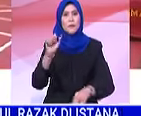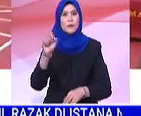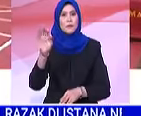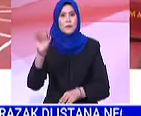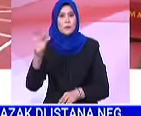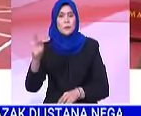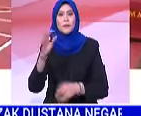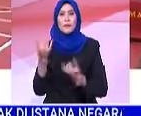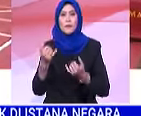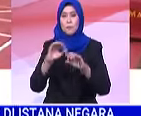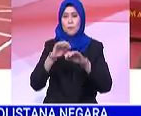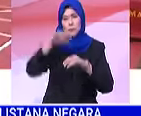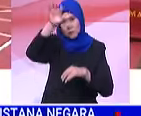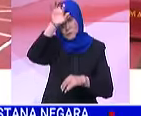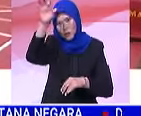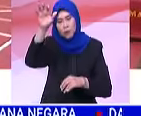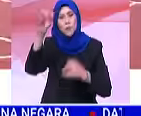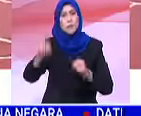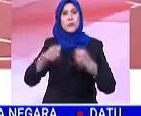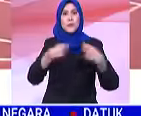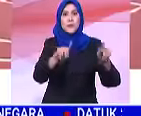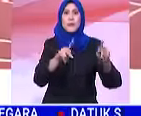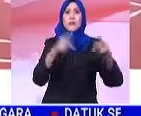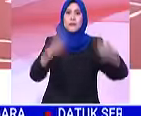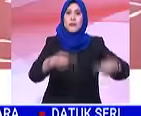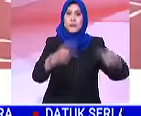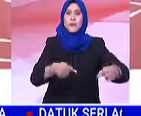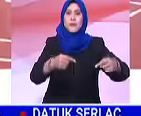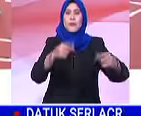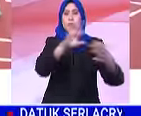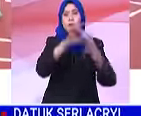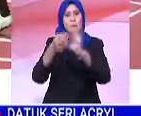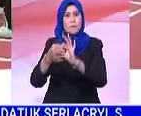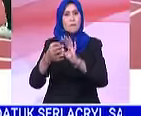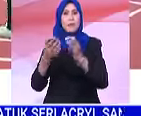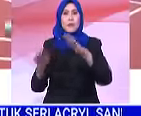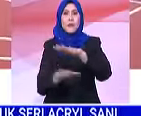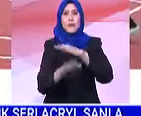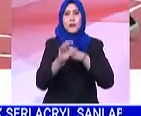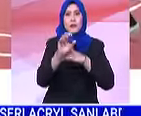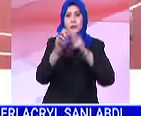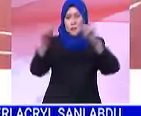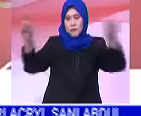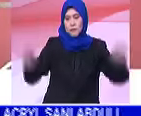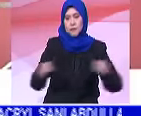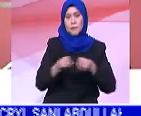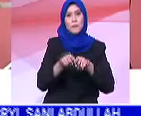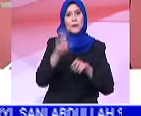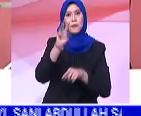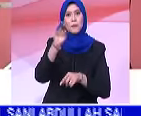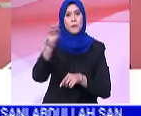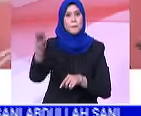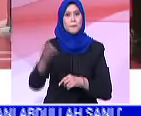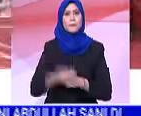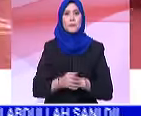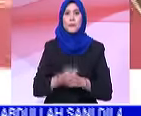maka skuad sepak takraw negara masih memiliki peluang untuk beraksi di temasya-temasya besar di bawah spanduk MOM. Bagaimanapun, beliau